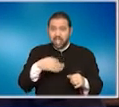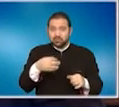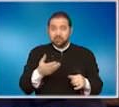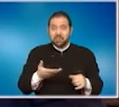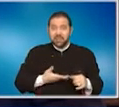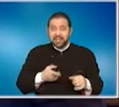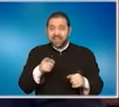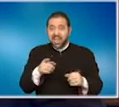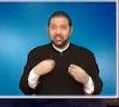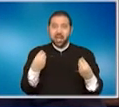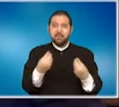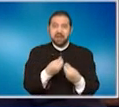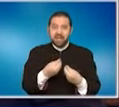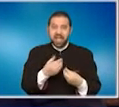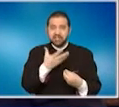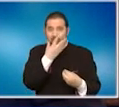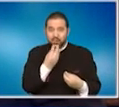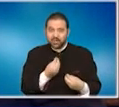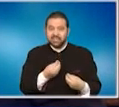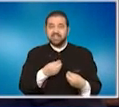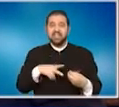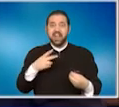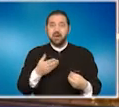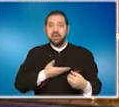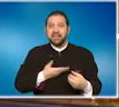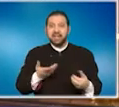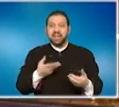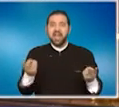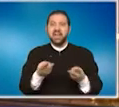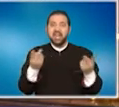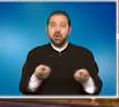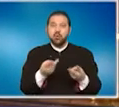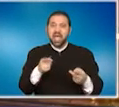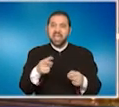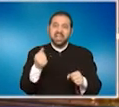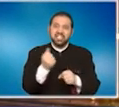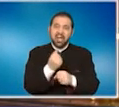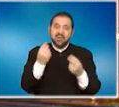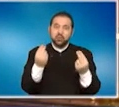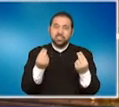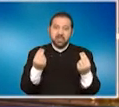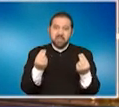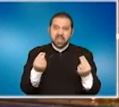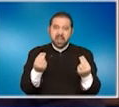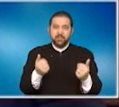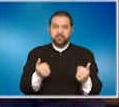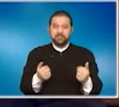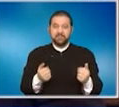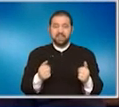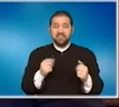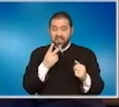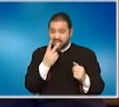știu că el poate să mă vindece. Cine, zice părintele ăla? Ăla e un tâlhar, e un hoț. Ai auzit prost. Zice, du-te acasă că